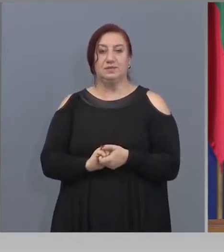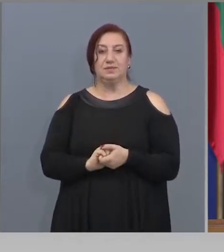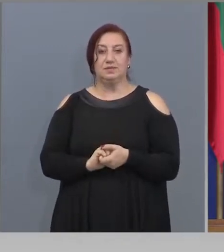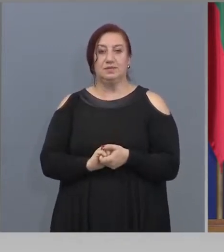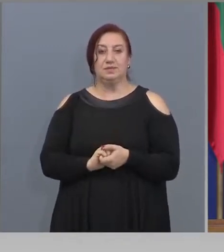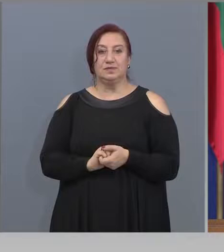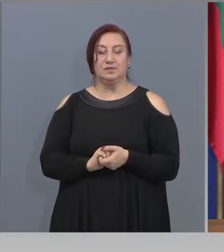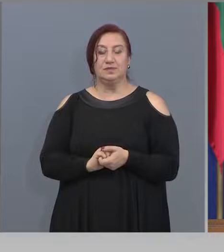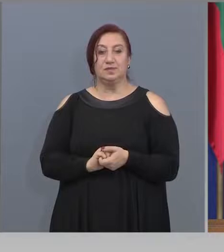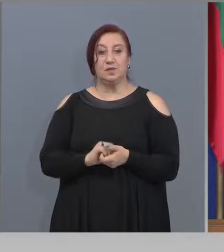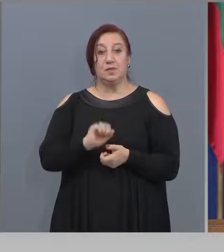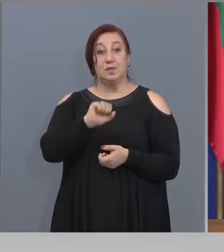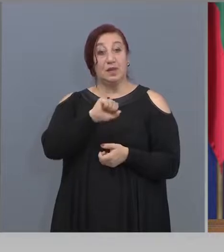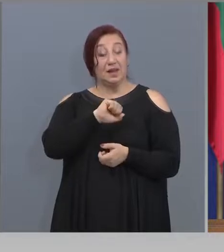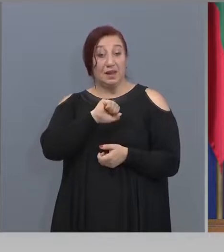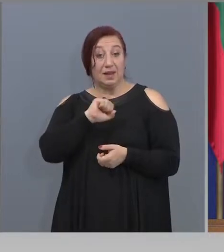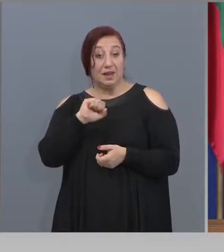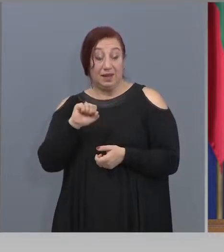и